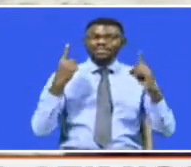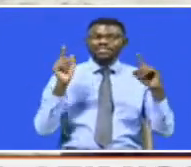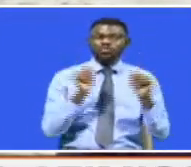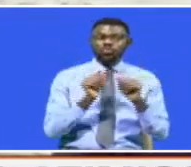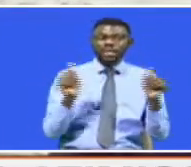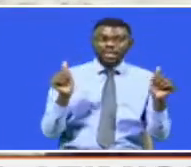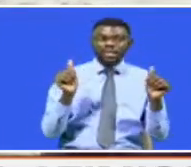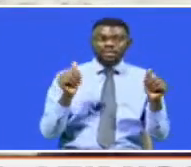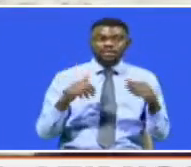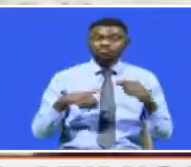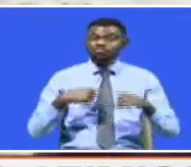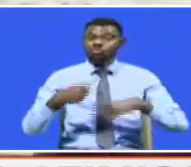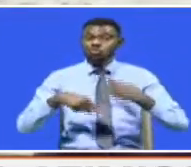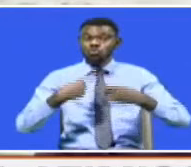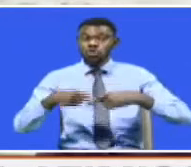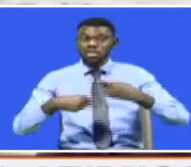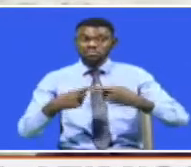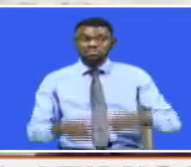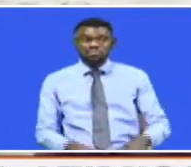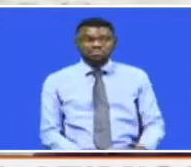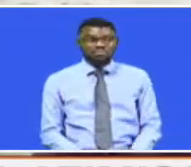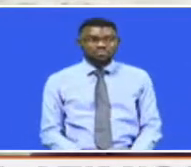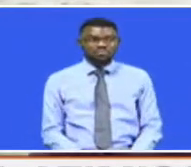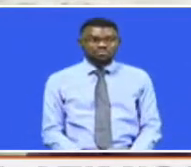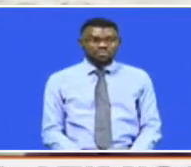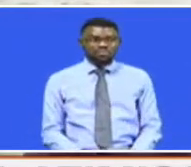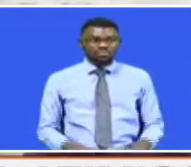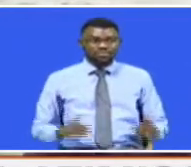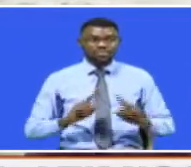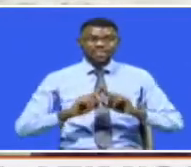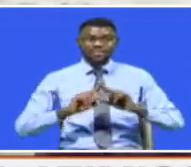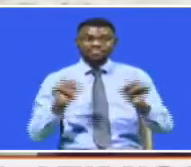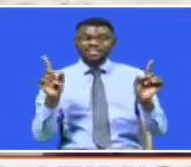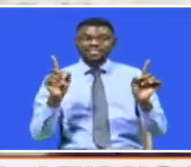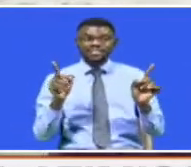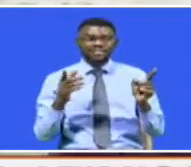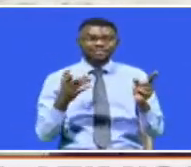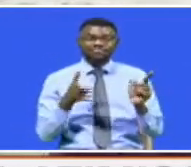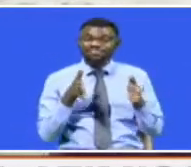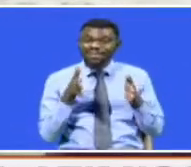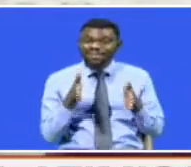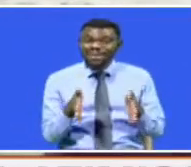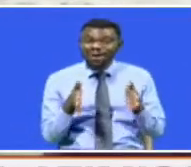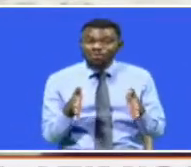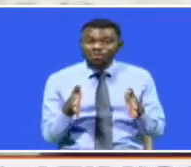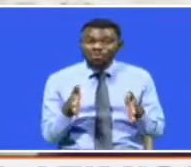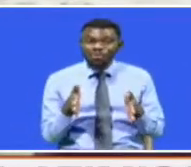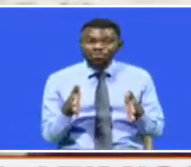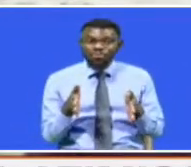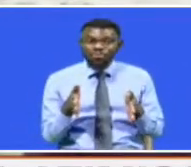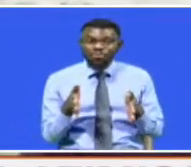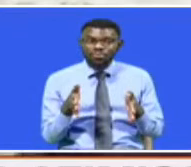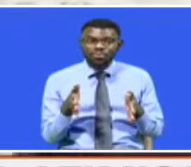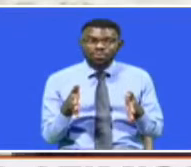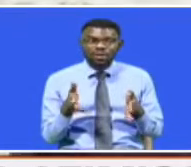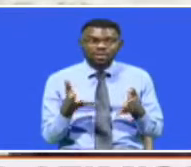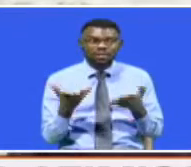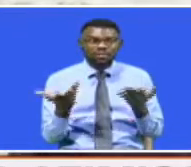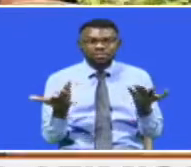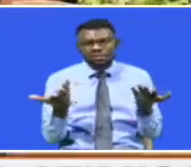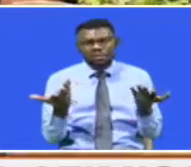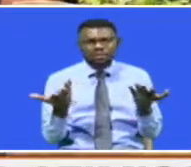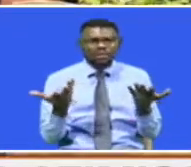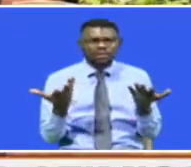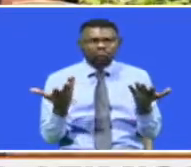going on. If they were not hunting us down, it will be mean that we have not been